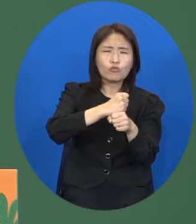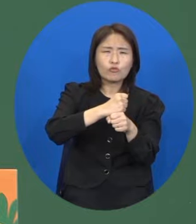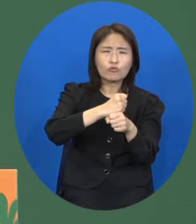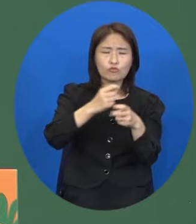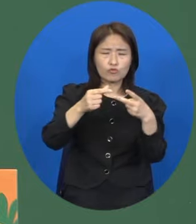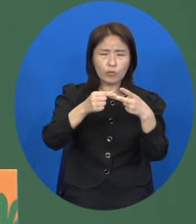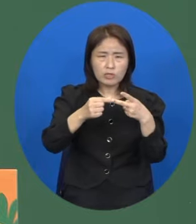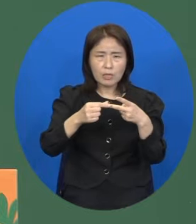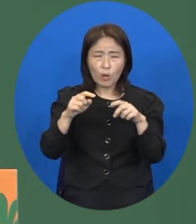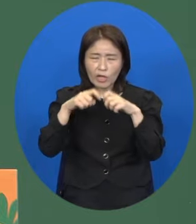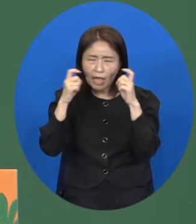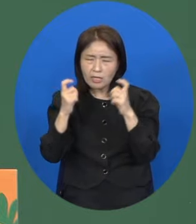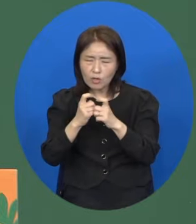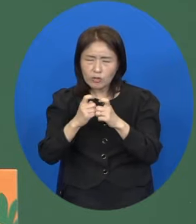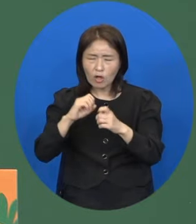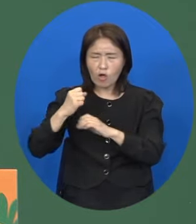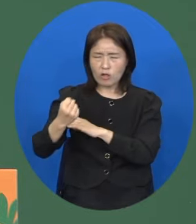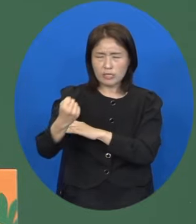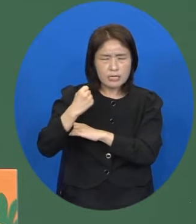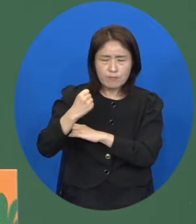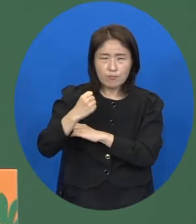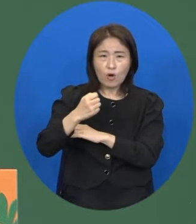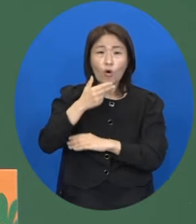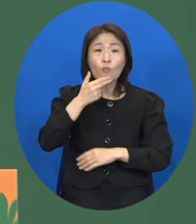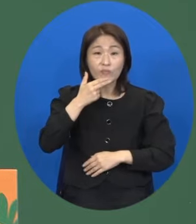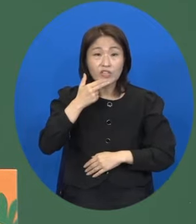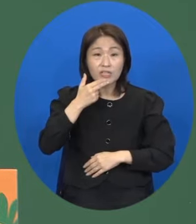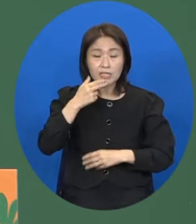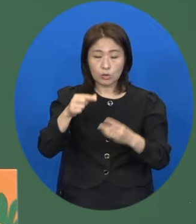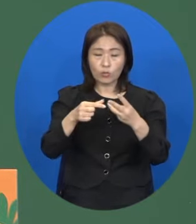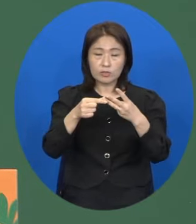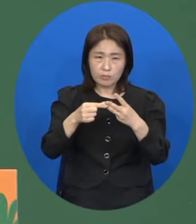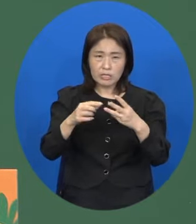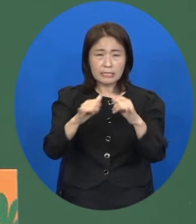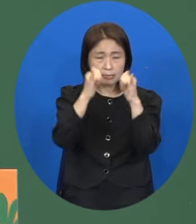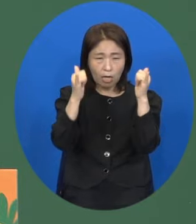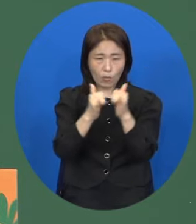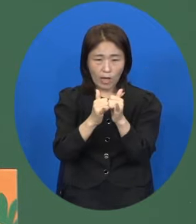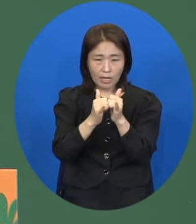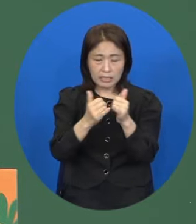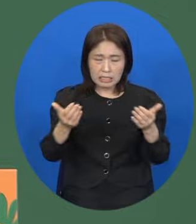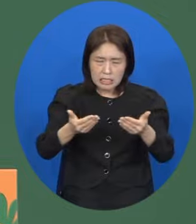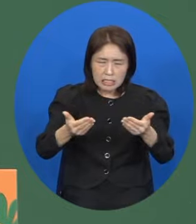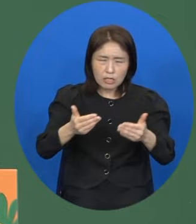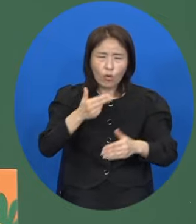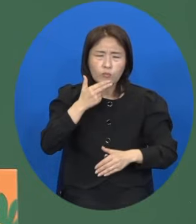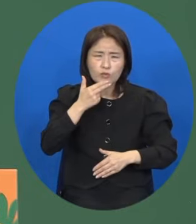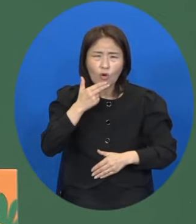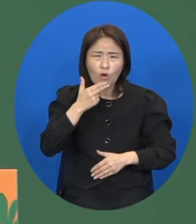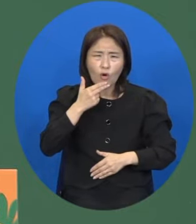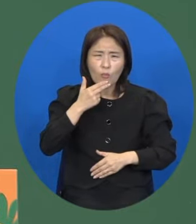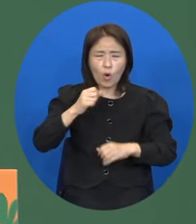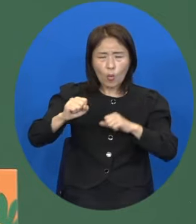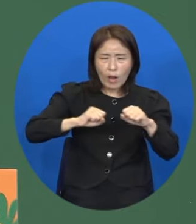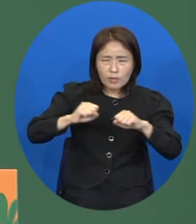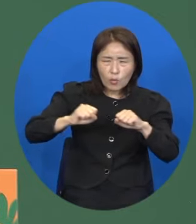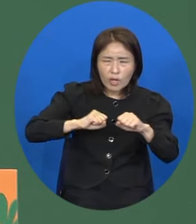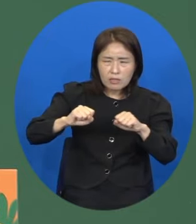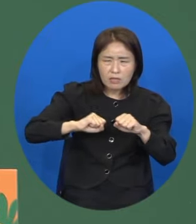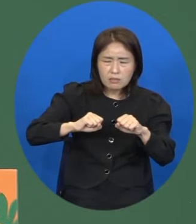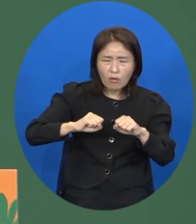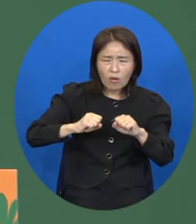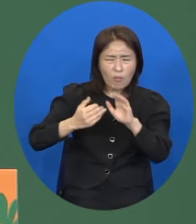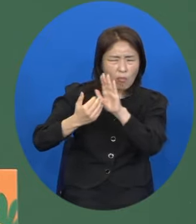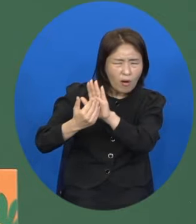능력이 없는 어떤 대상, 내지는 사회적으로, 직업적으로 무엇인가 제약을 갖고 있는